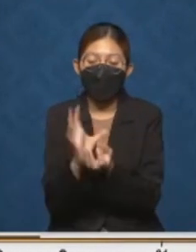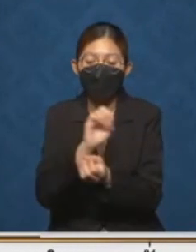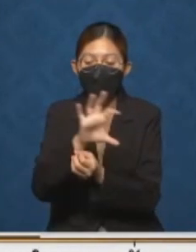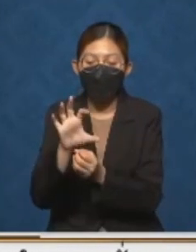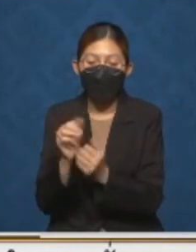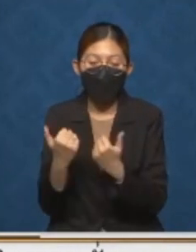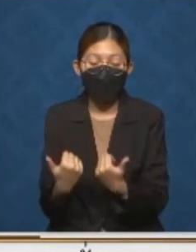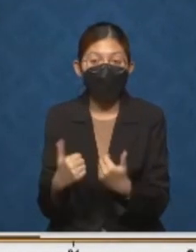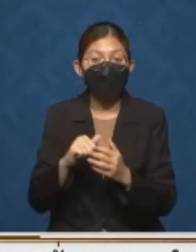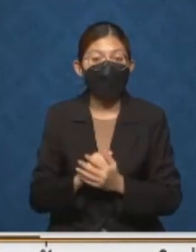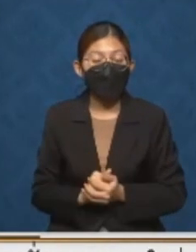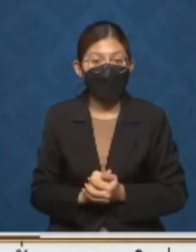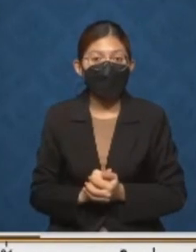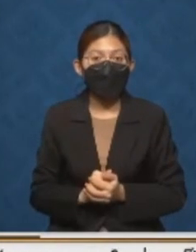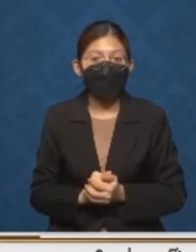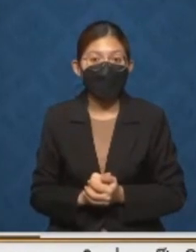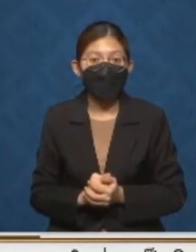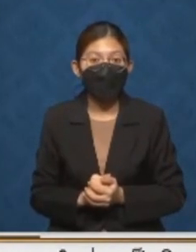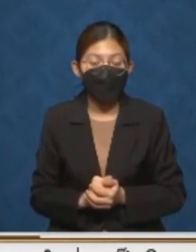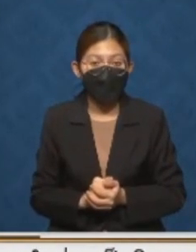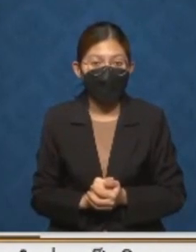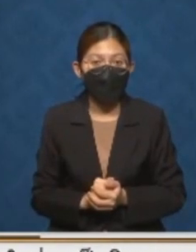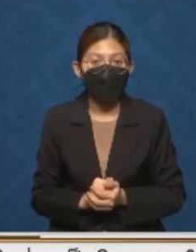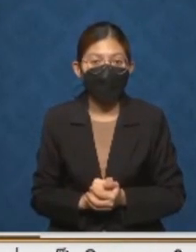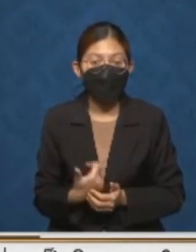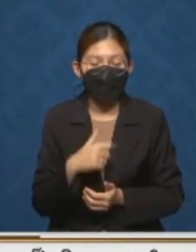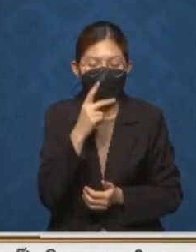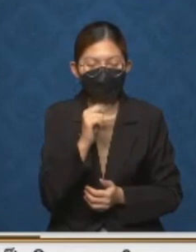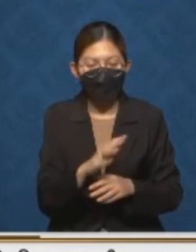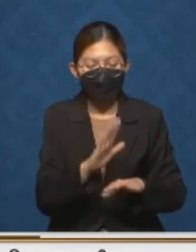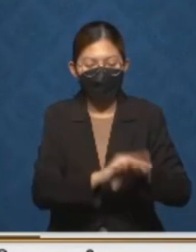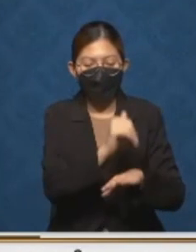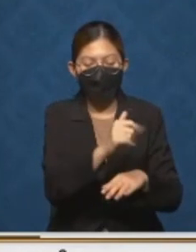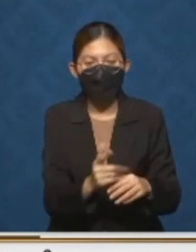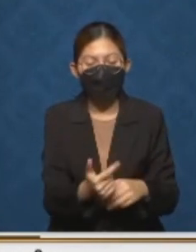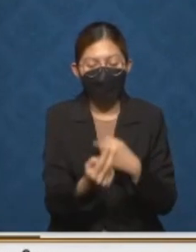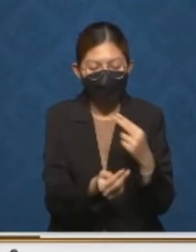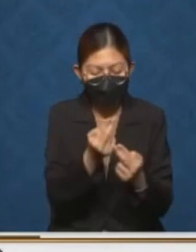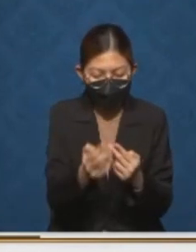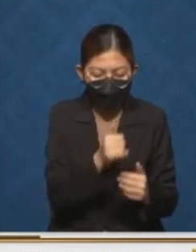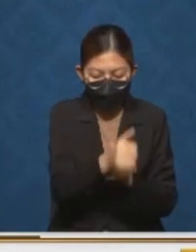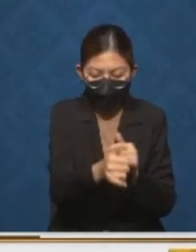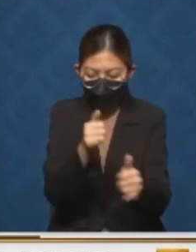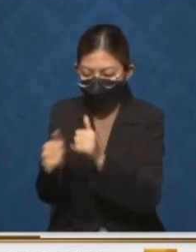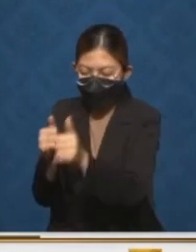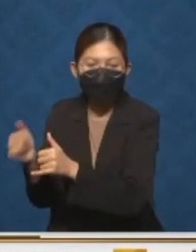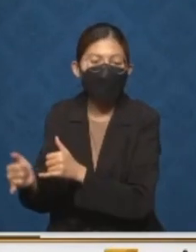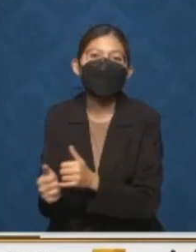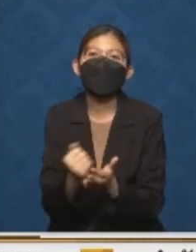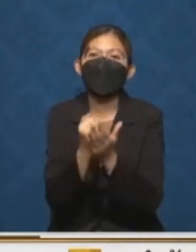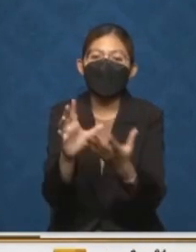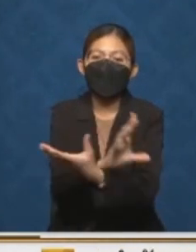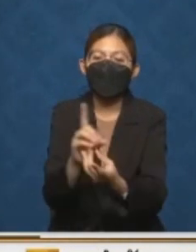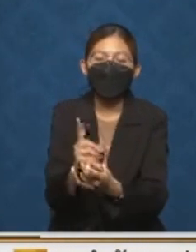าวะเช่นนี้ถปทานทกรบครับผมเี่ยเห็นนัพัฒนาสังคมลงประยงพื้นที่ต่ น้อยโท